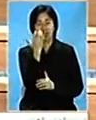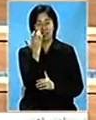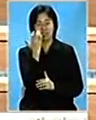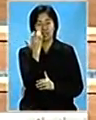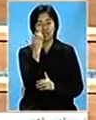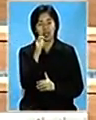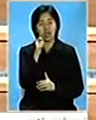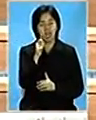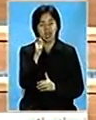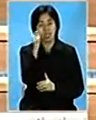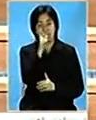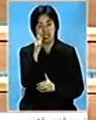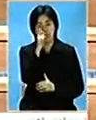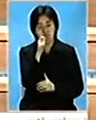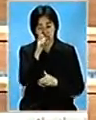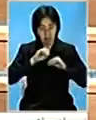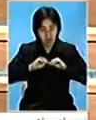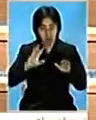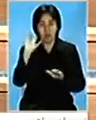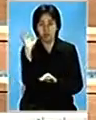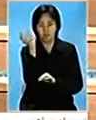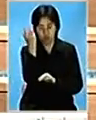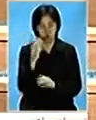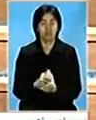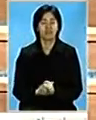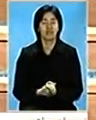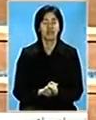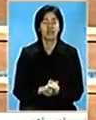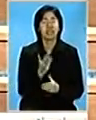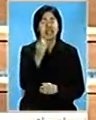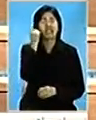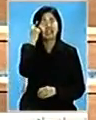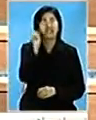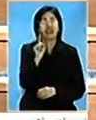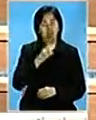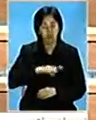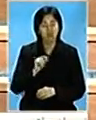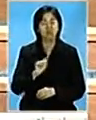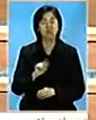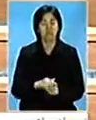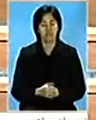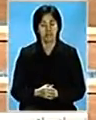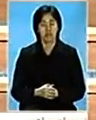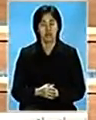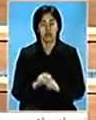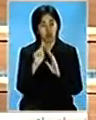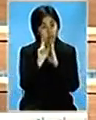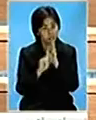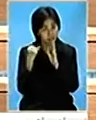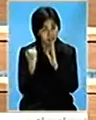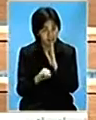ศน์เอเชียอัปเดตไปทั่วโลกท่านคิดอย่างไรผิดกฎหมายหรือ